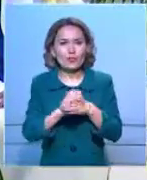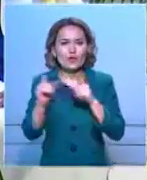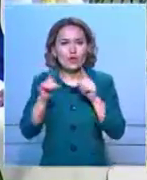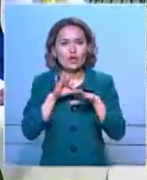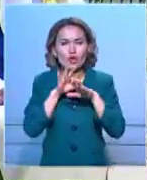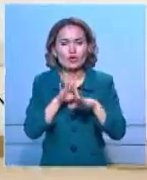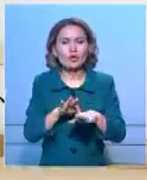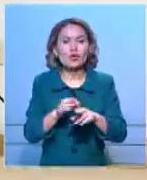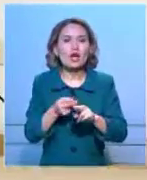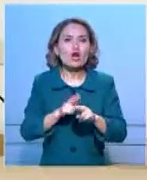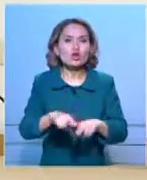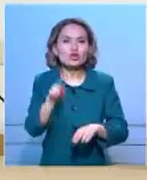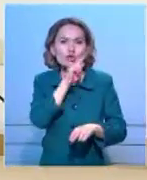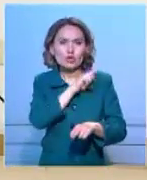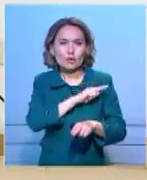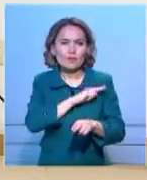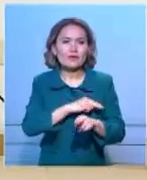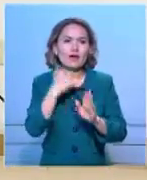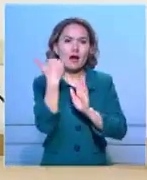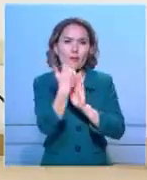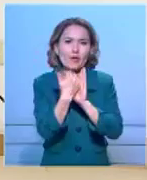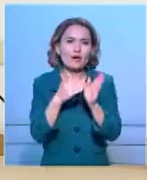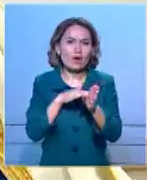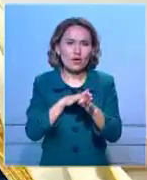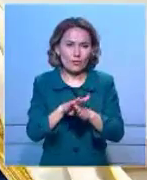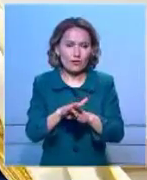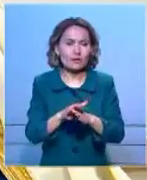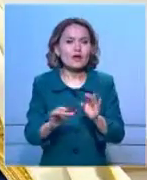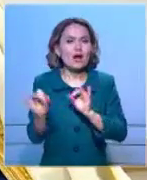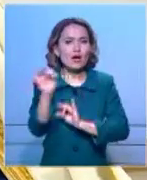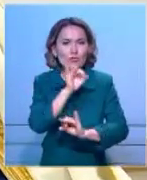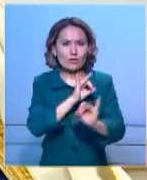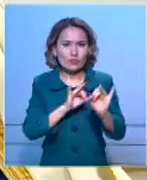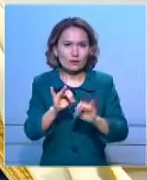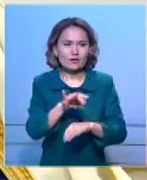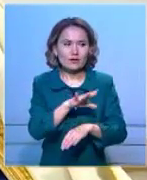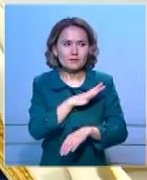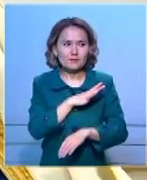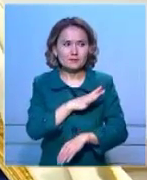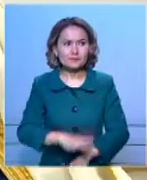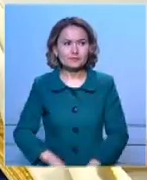оның жемісті жұмысы мен қабылданатын шешімдер туралы да ойларын ортаға салды.